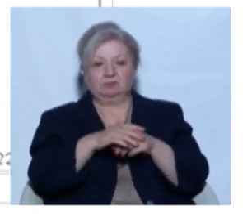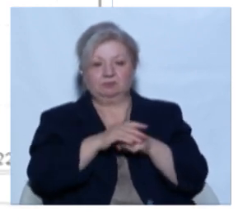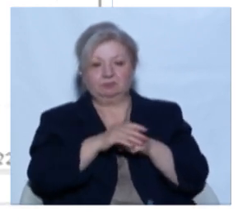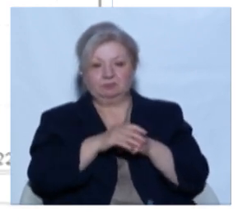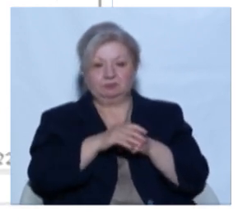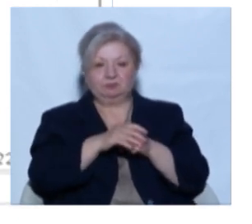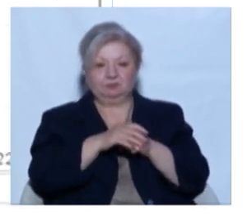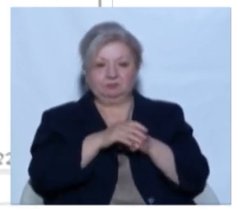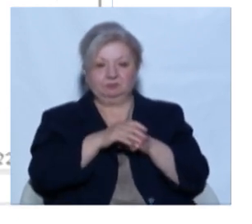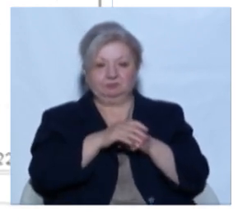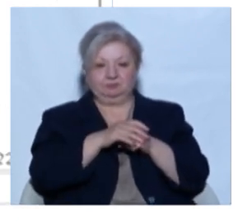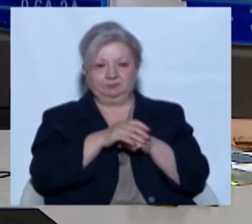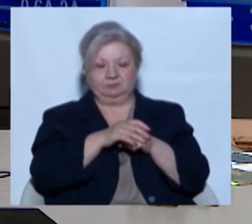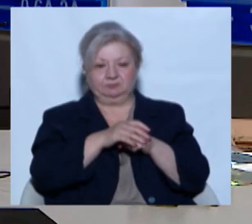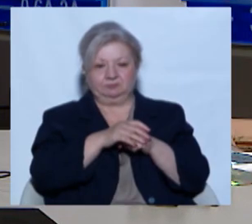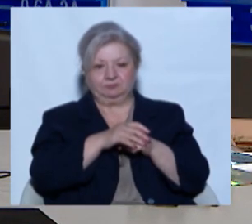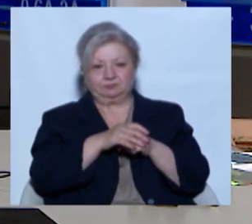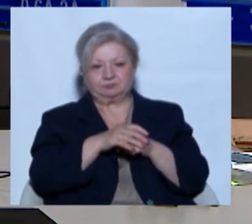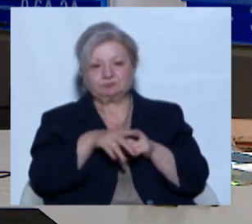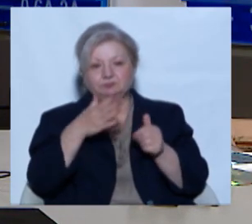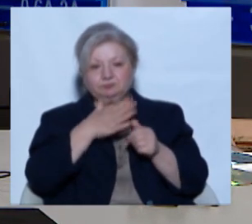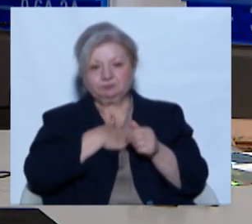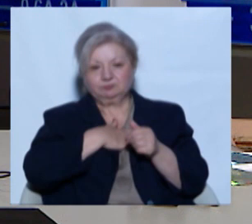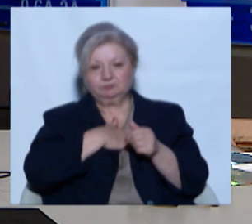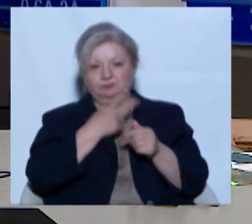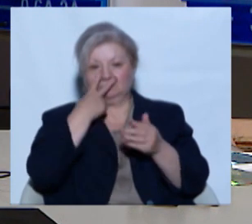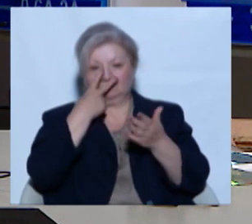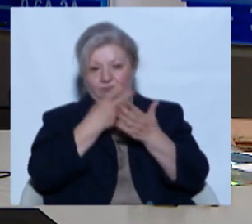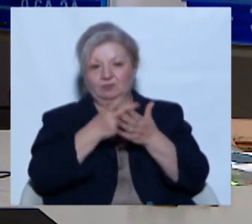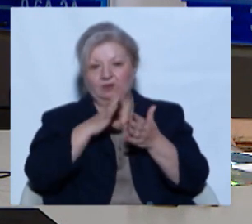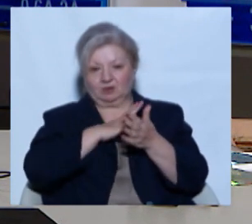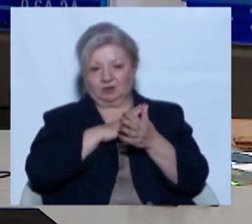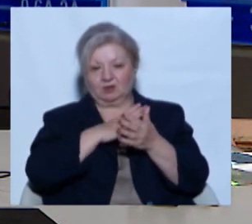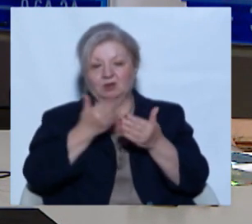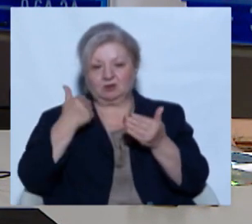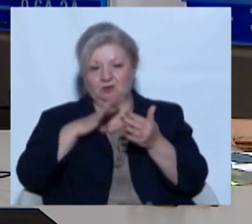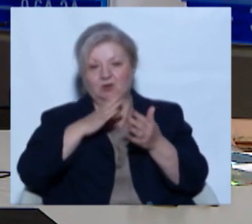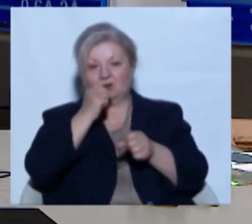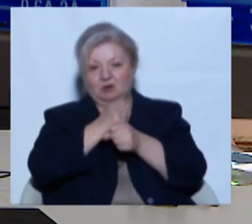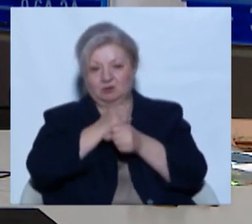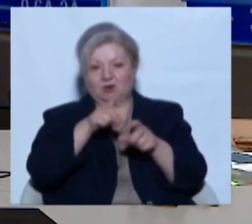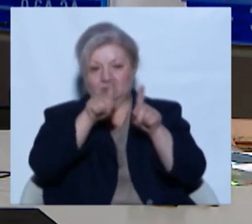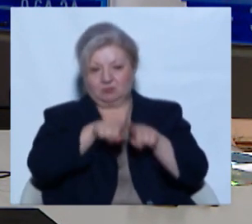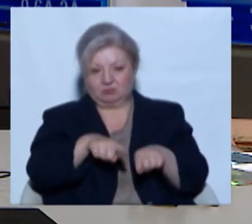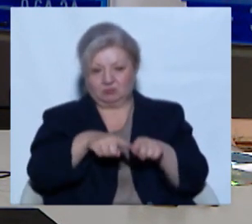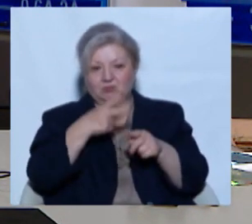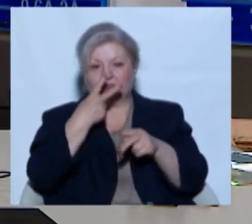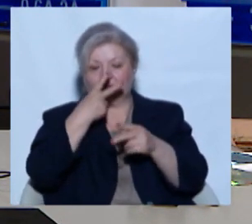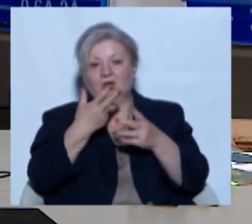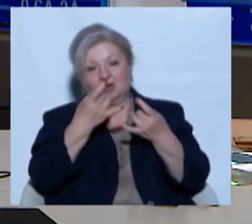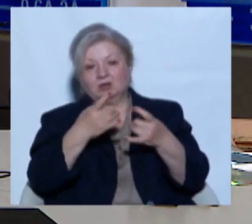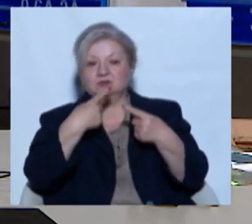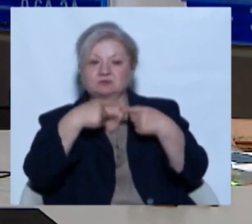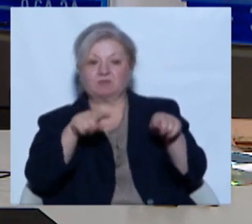ხახუნის ძალის გავლენით. ჩვენ მსგავსი ექსპერიმენტი მანამდე ჩავატარეთ, მაგრამ ახლა სხვა კუთხით